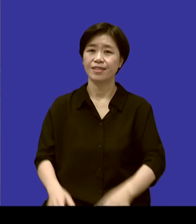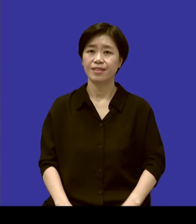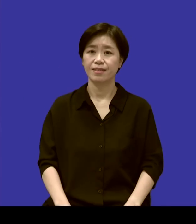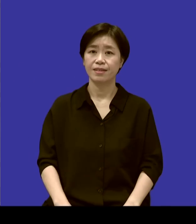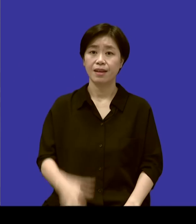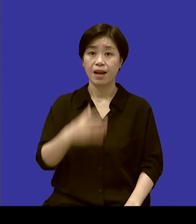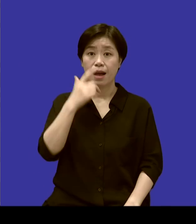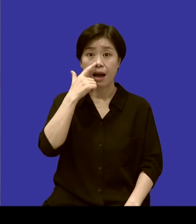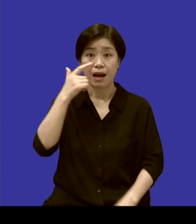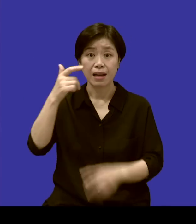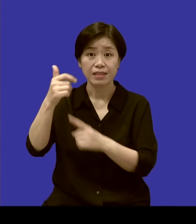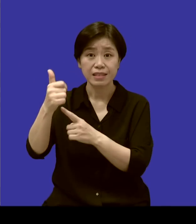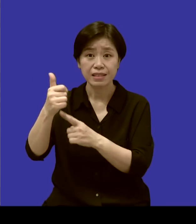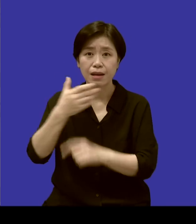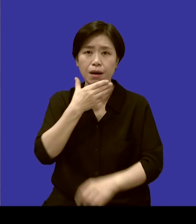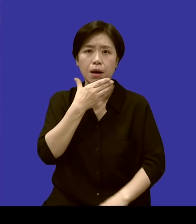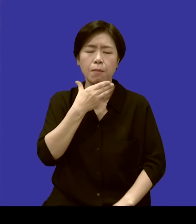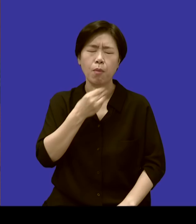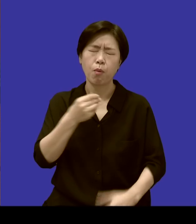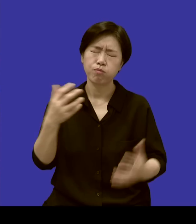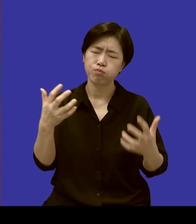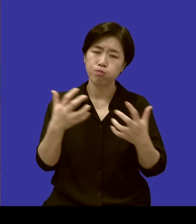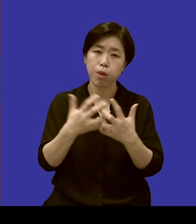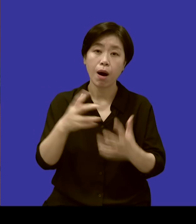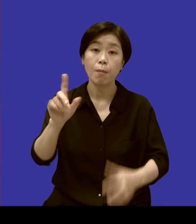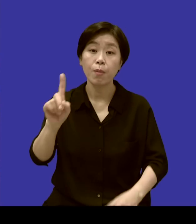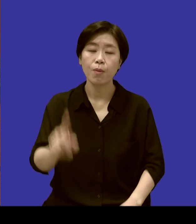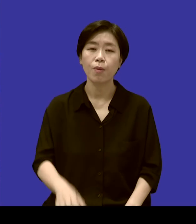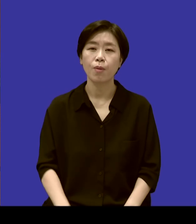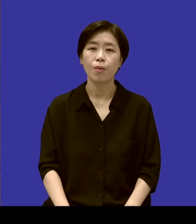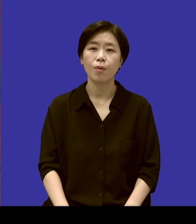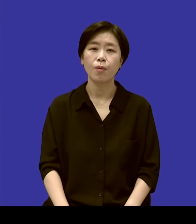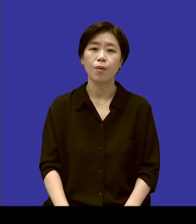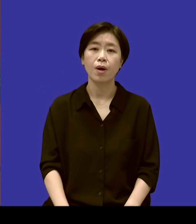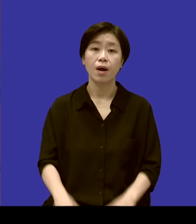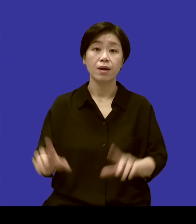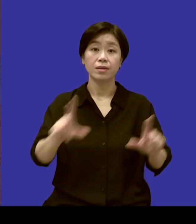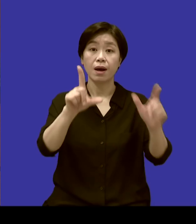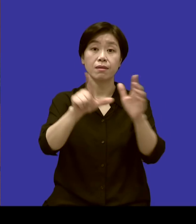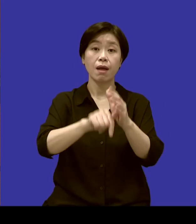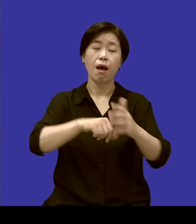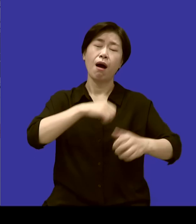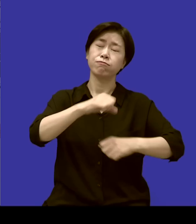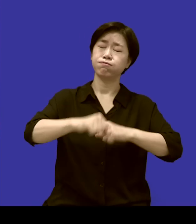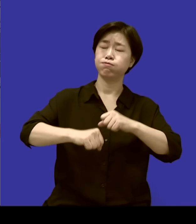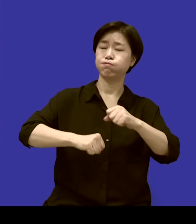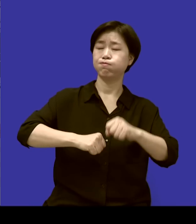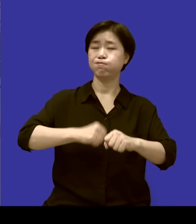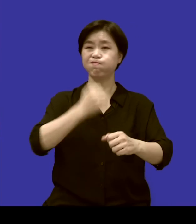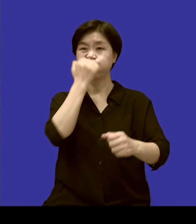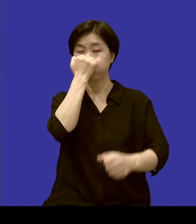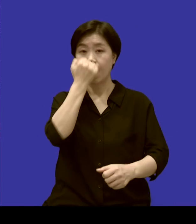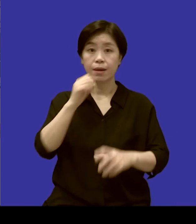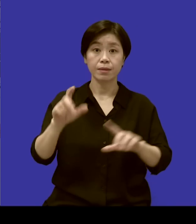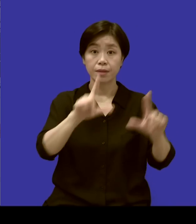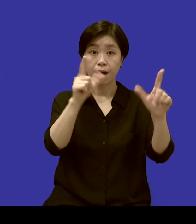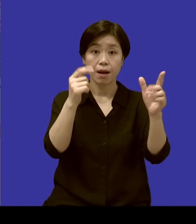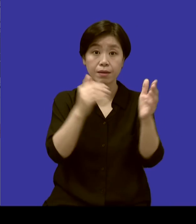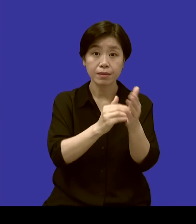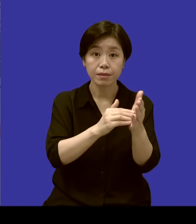하시고 사시고 네. 돌아가시는 날 세례받고 돌아가셨어요. 그래서 제일 부러운 사람. 그래서 그게 제일 좋은 거죠